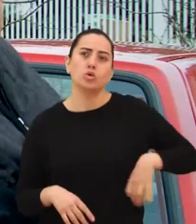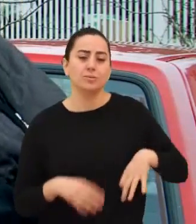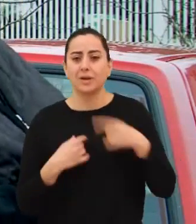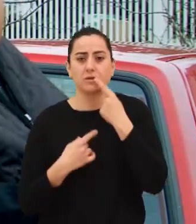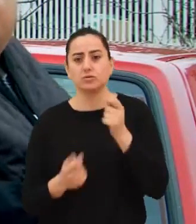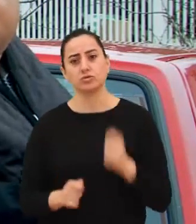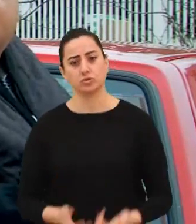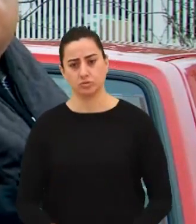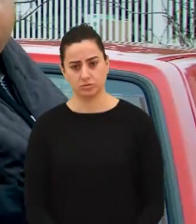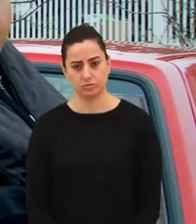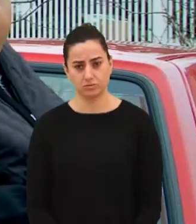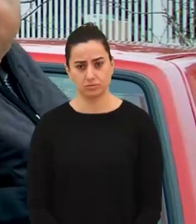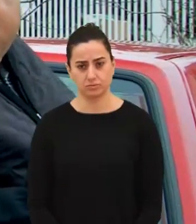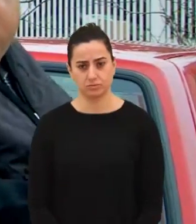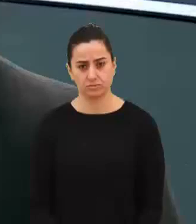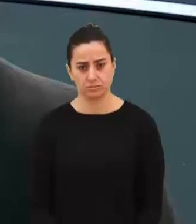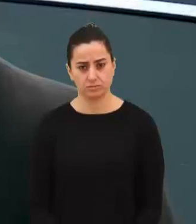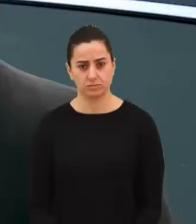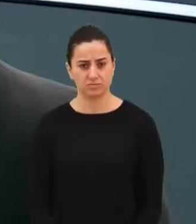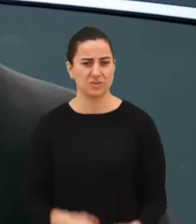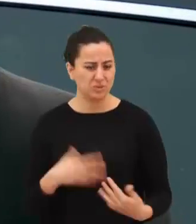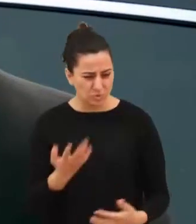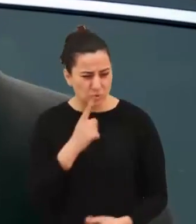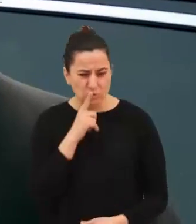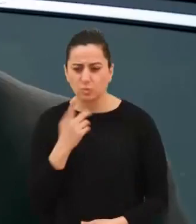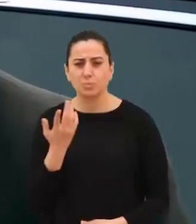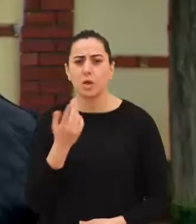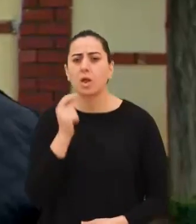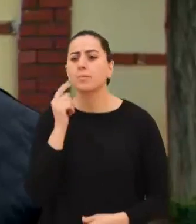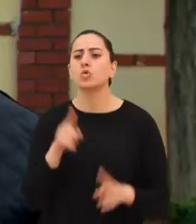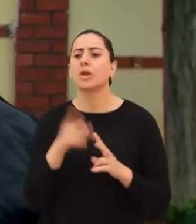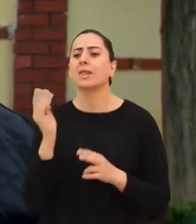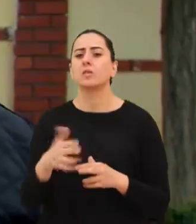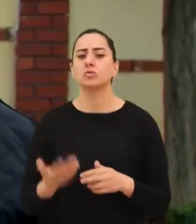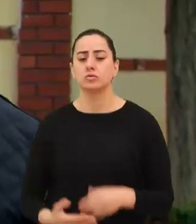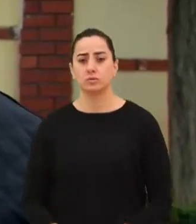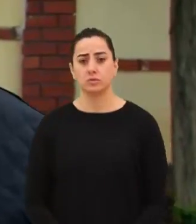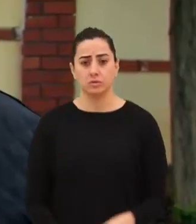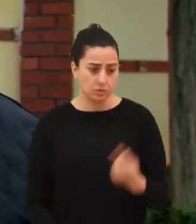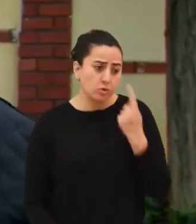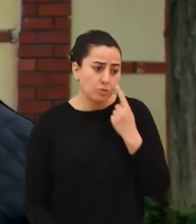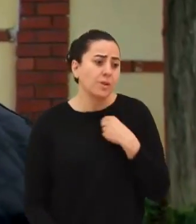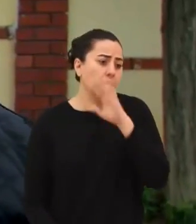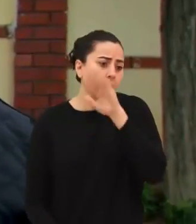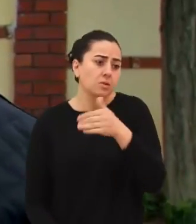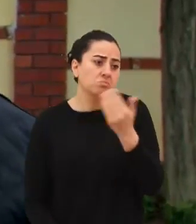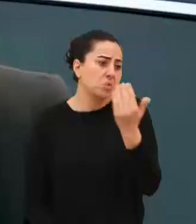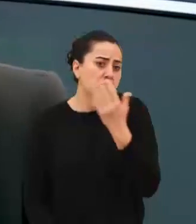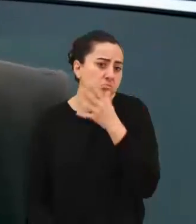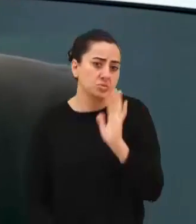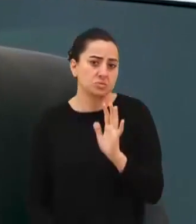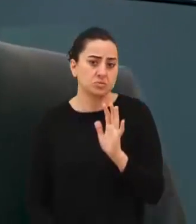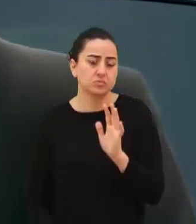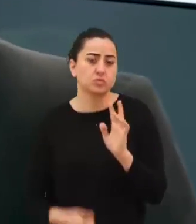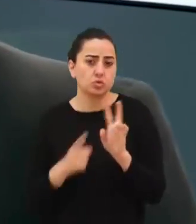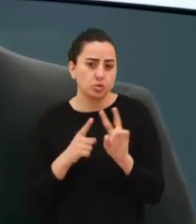ya? Yapma. Şunu sevim yapma ya. Lan konuşma lan. Nerede bu Nurhan? Efendim, gördünüz çağırdım, her an gelebilir.